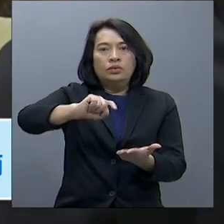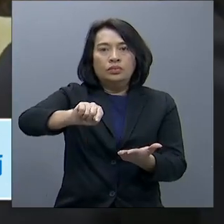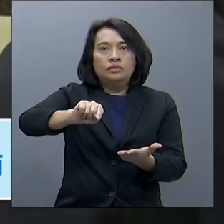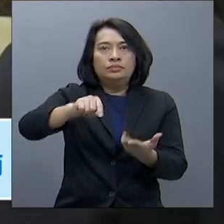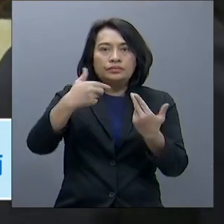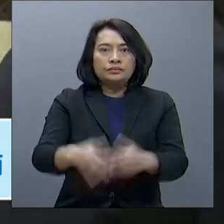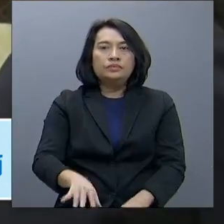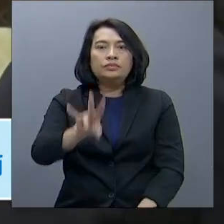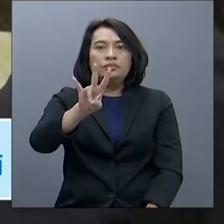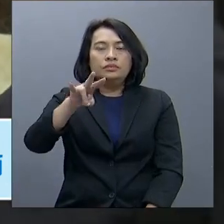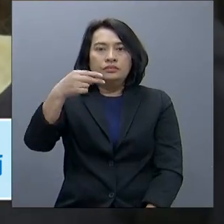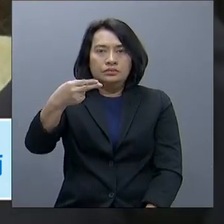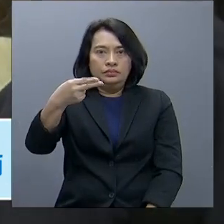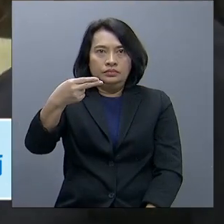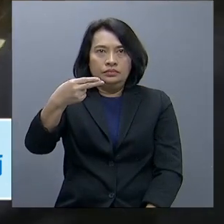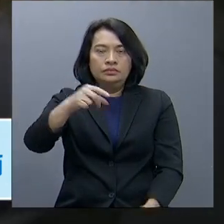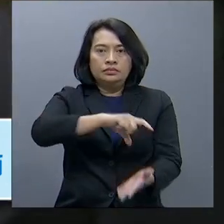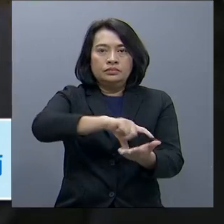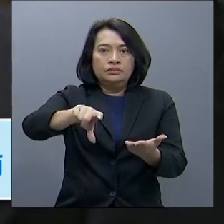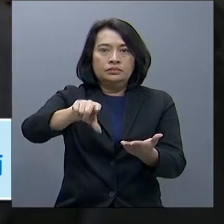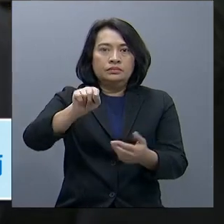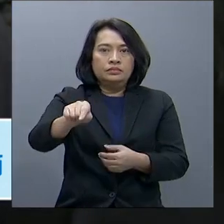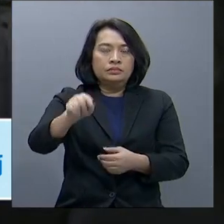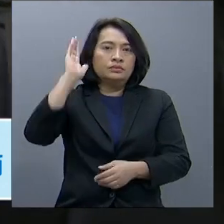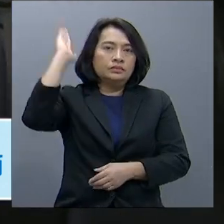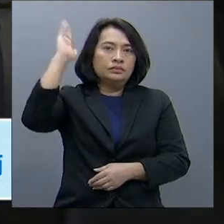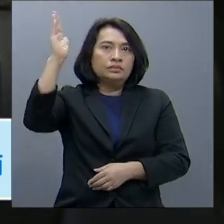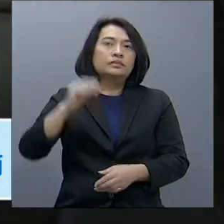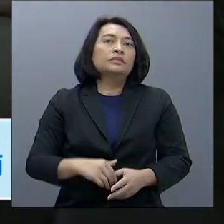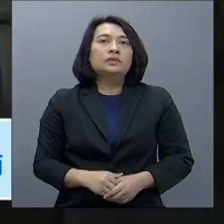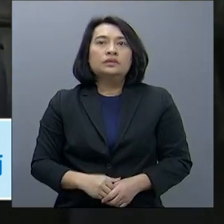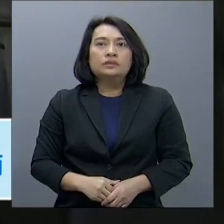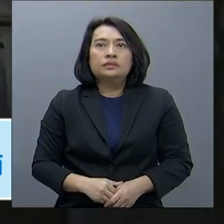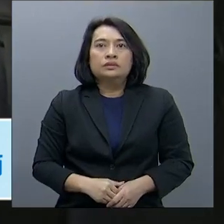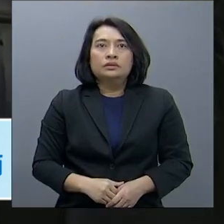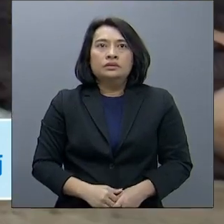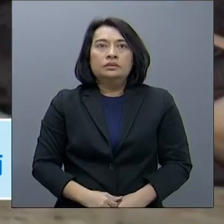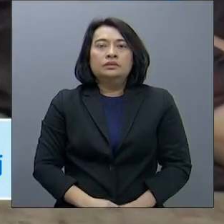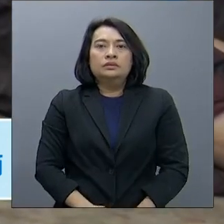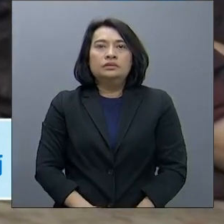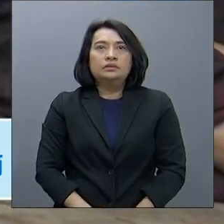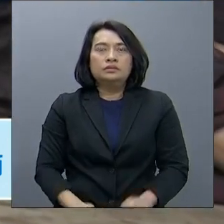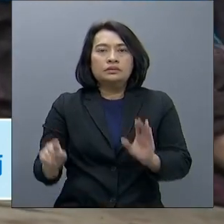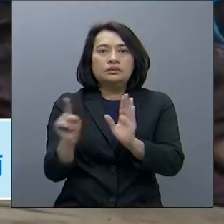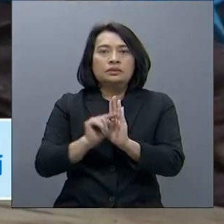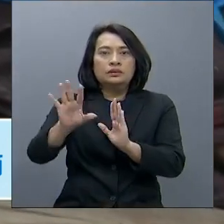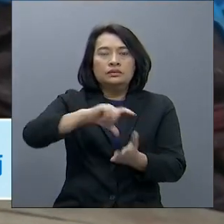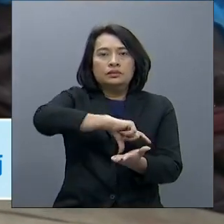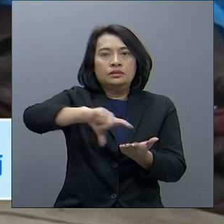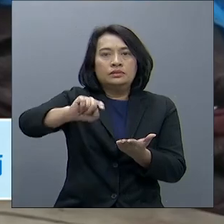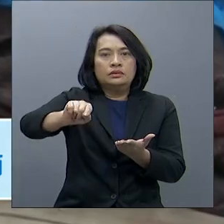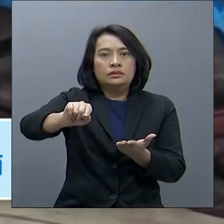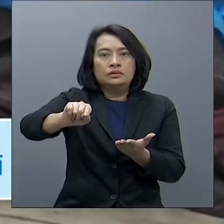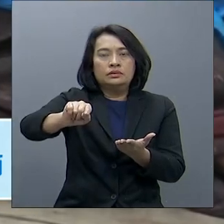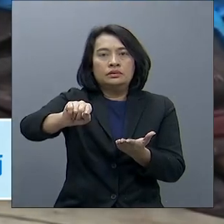เลยคือ 70,000 บาทปลายทางเป็นบัญชีผู้ชายค่ะหลังโอนเงินเป็นครั้งที่5เธอถูกบล็อกเลย